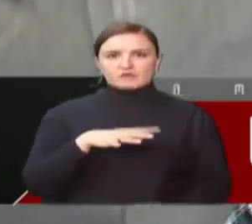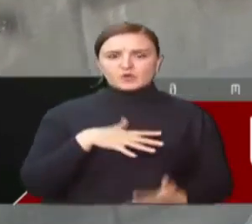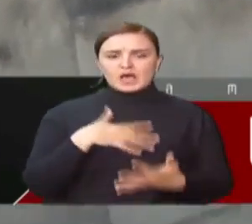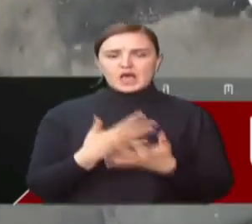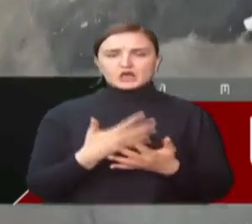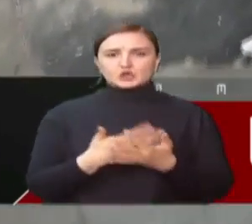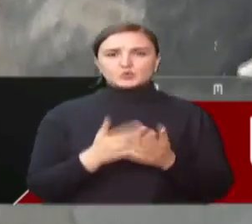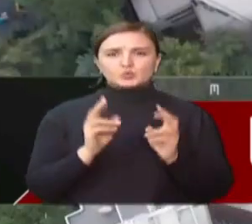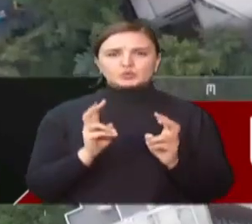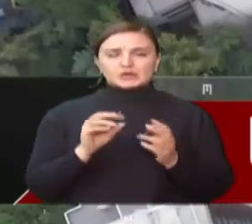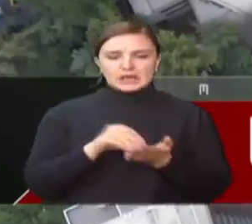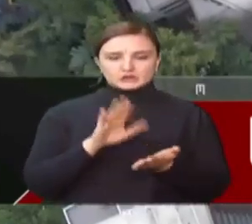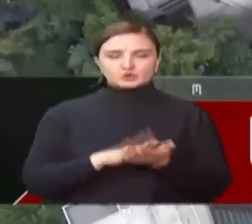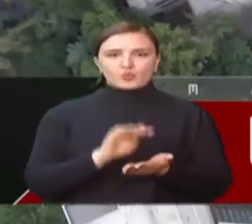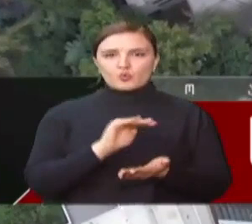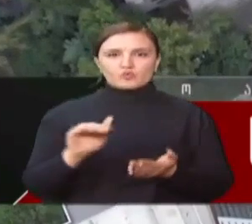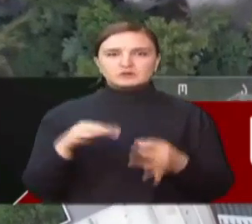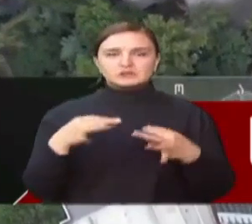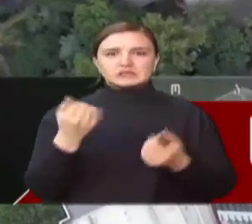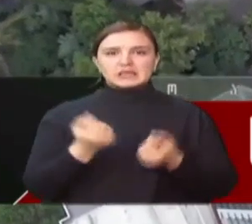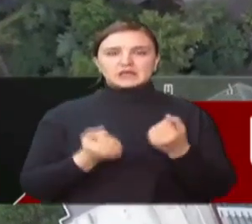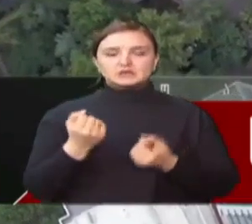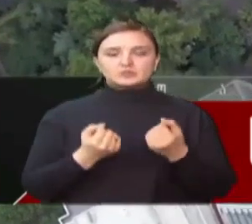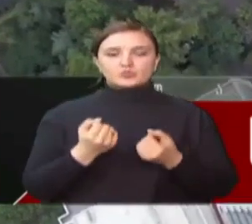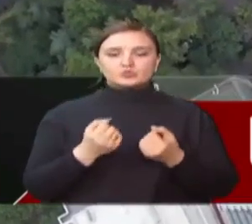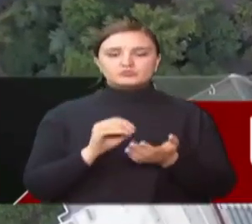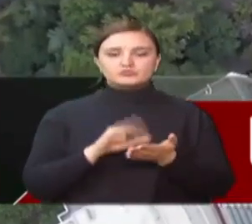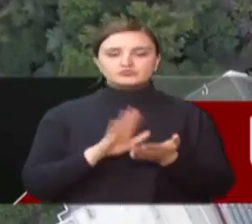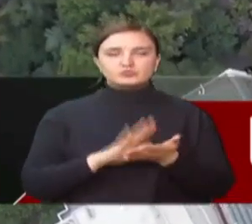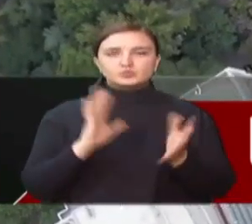აქტიური სტატუსით რეგისტრირებული სატრანსპორტო საშუალების რიცხვი